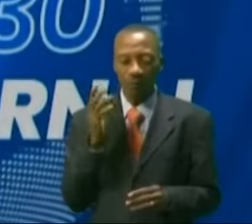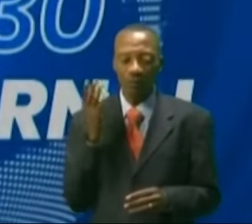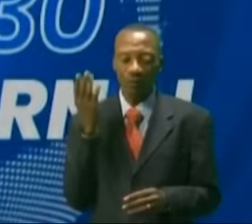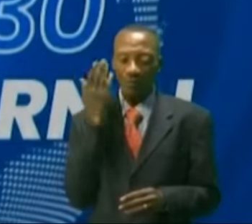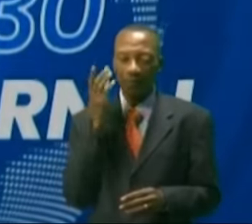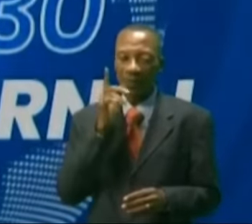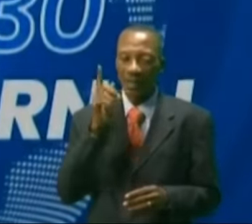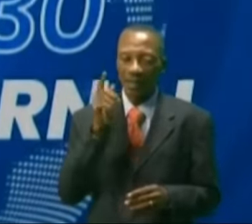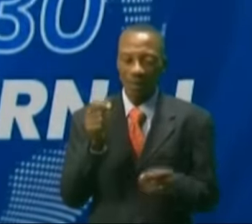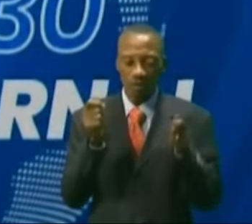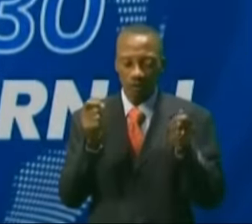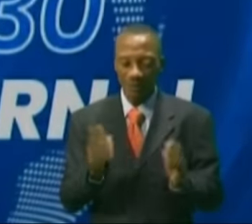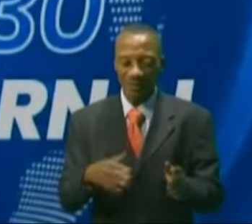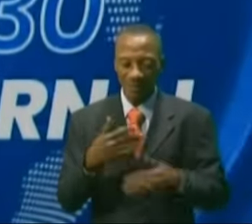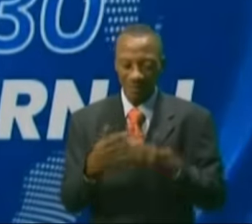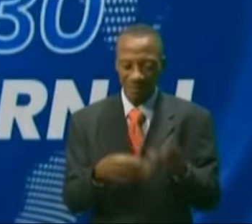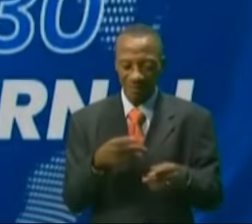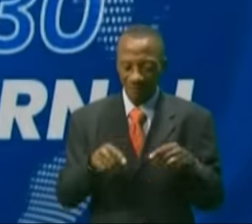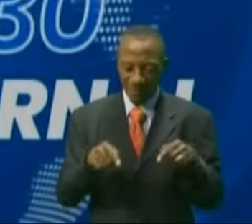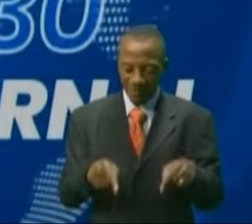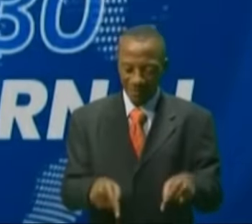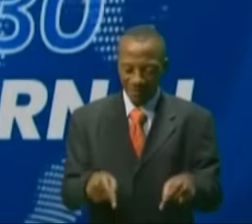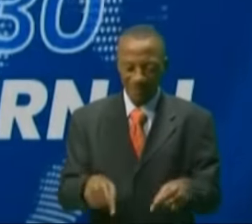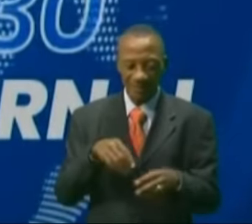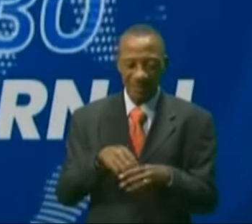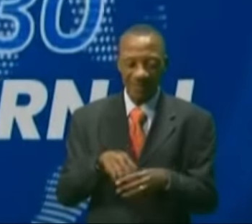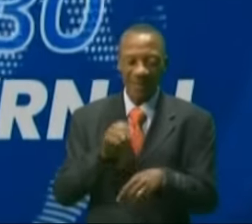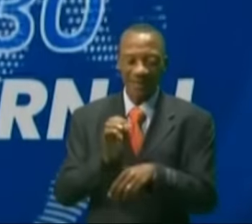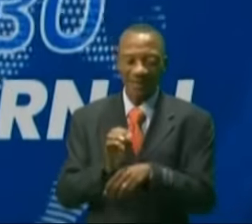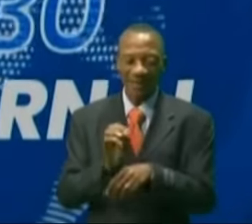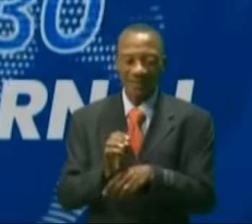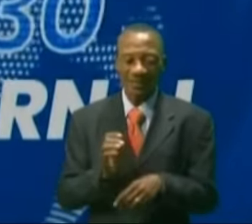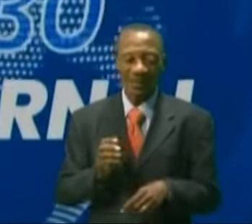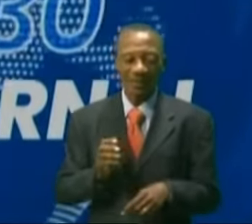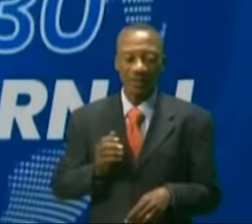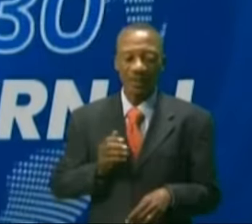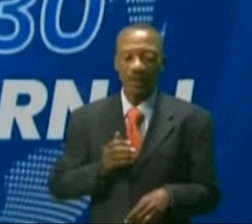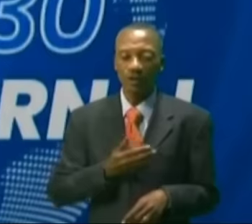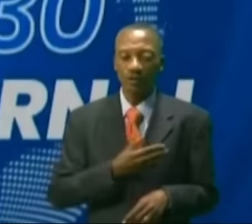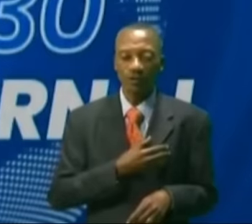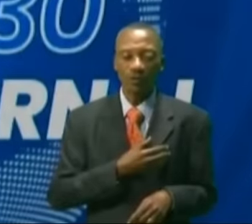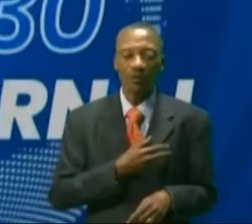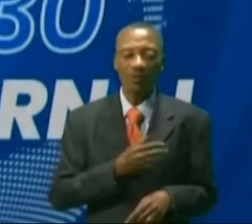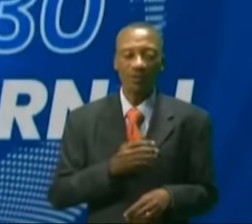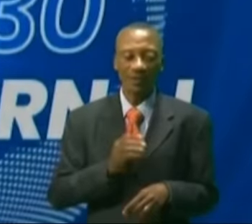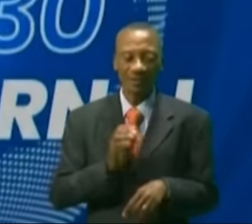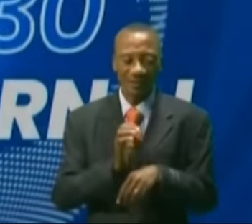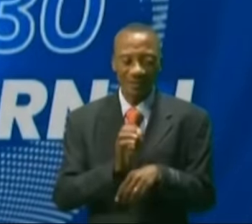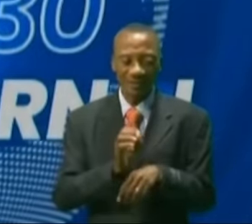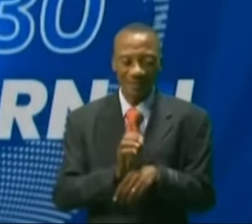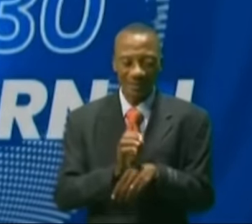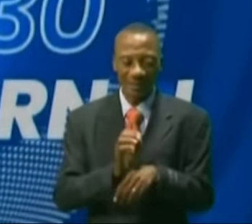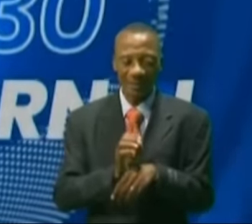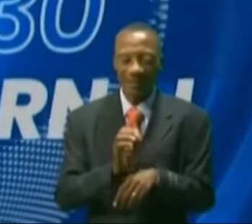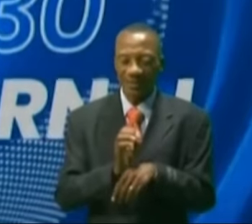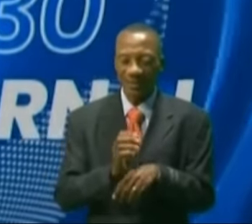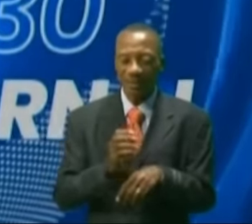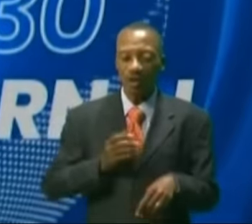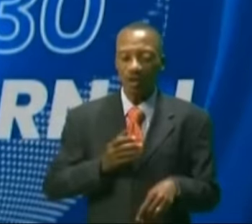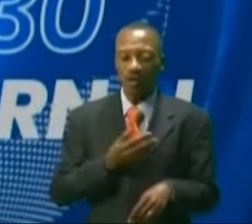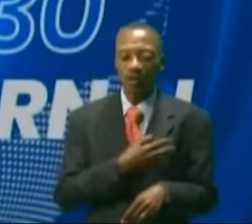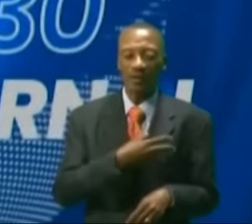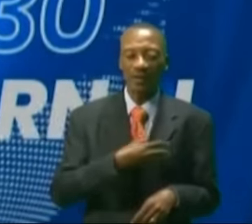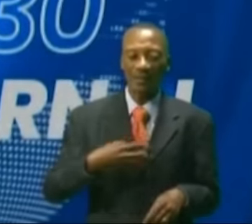famille biologique et professionnelle. Jacques Kaboba nous fait revivre l'événement hier.